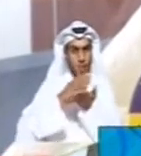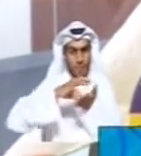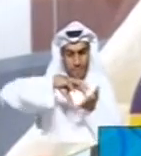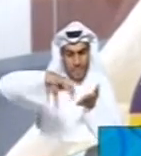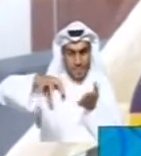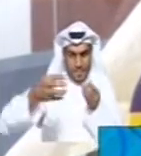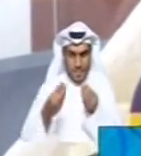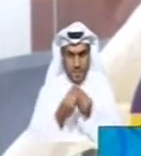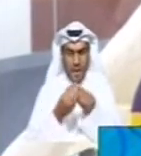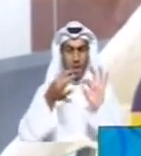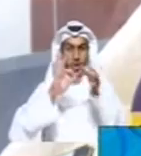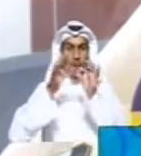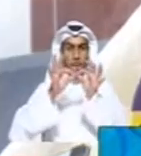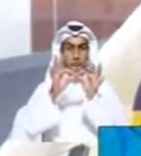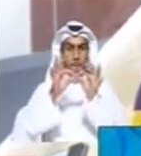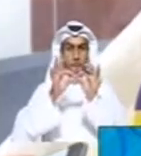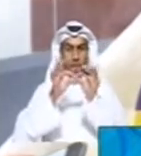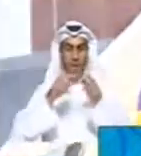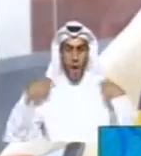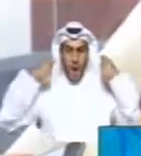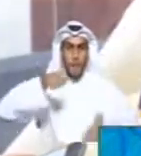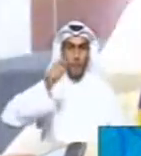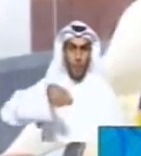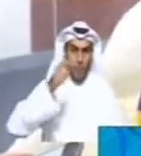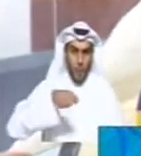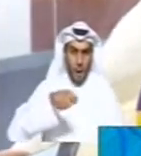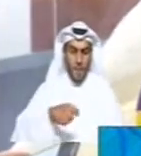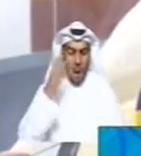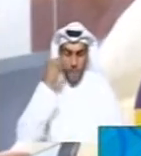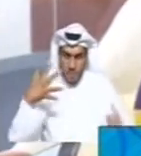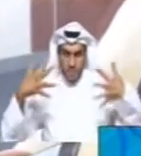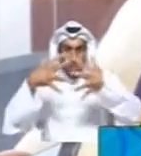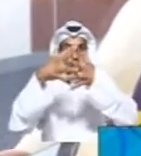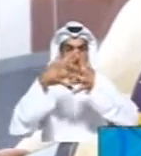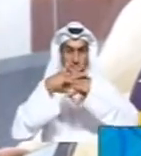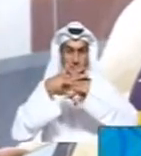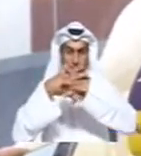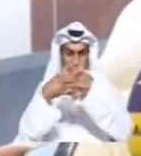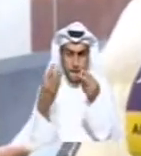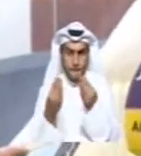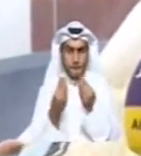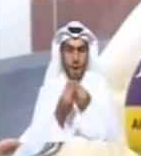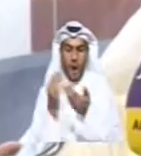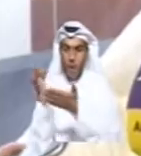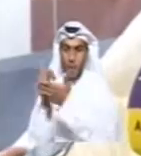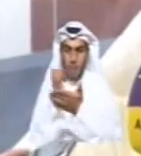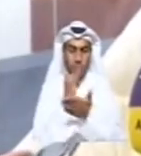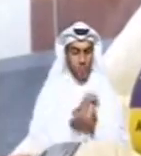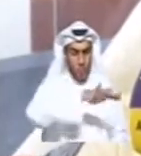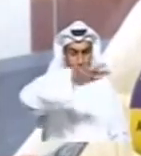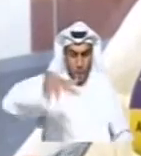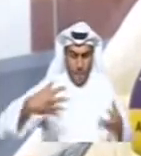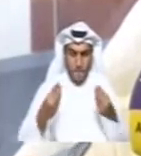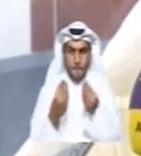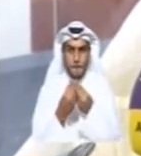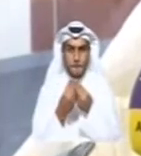جمعية المحامين حتى نحقق الشراكة المجتمعية والمسؤولية المجتمعية بين كل من